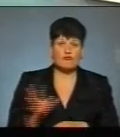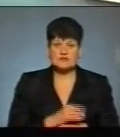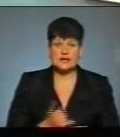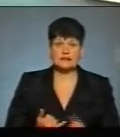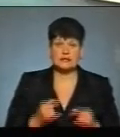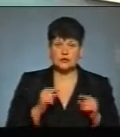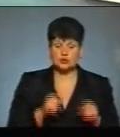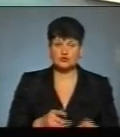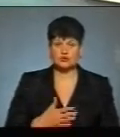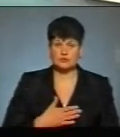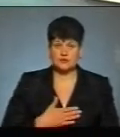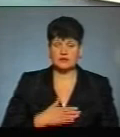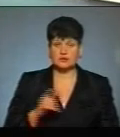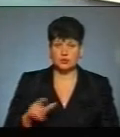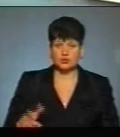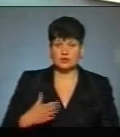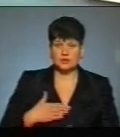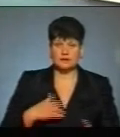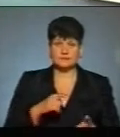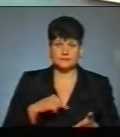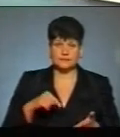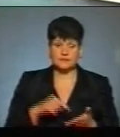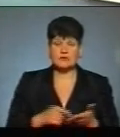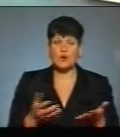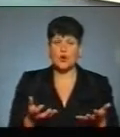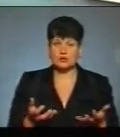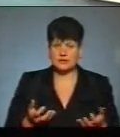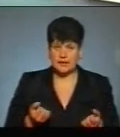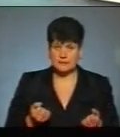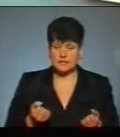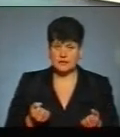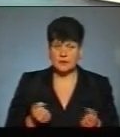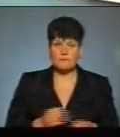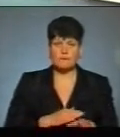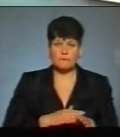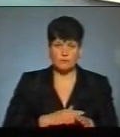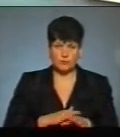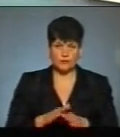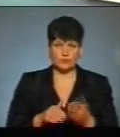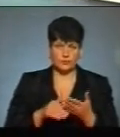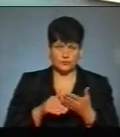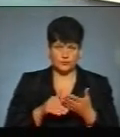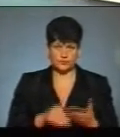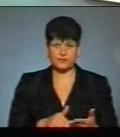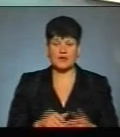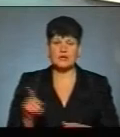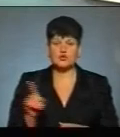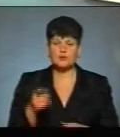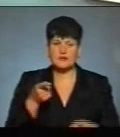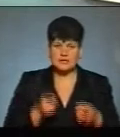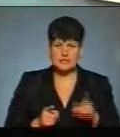наші мешканці нашого міста і нашої громади отримали повноцінну медичну допомогу, так, і щоб